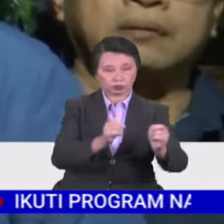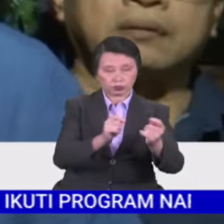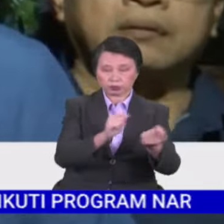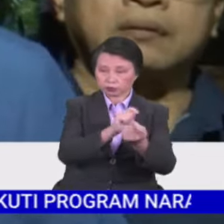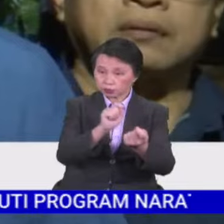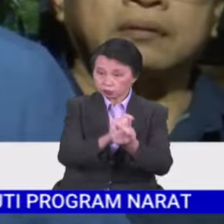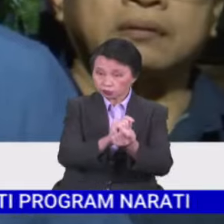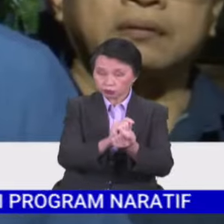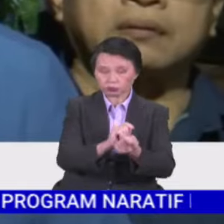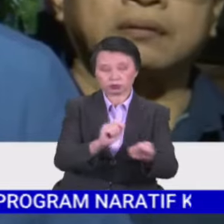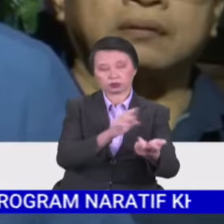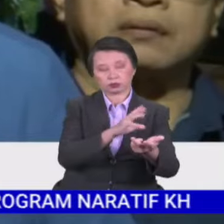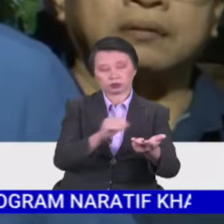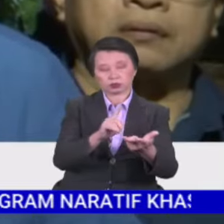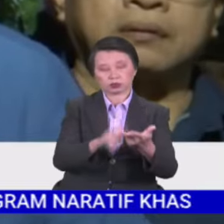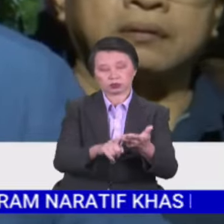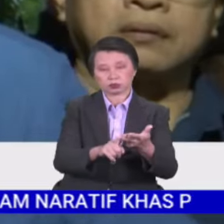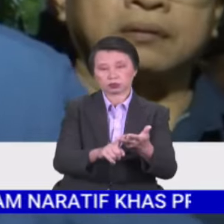tertentu, malah